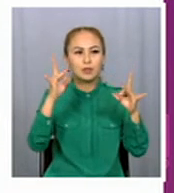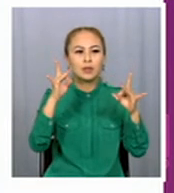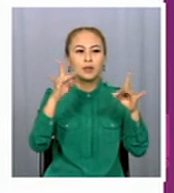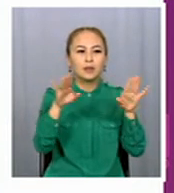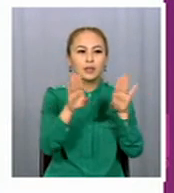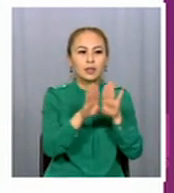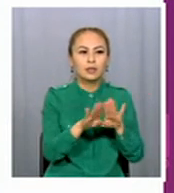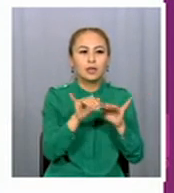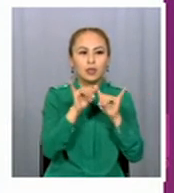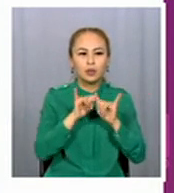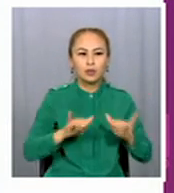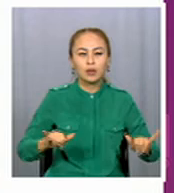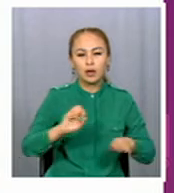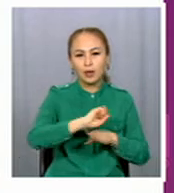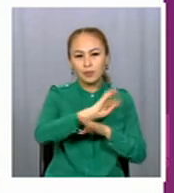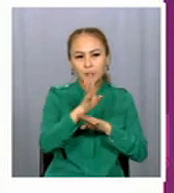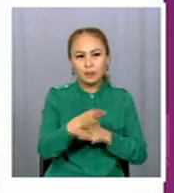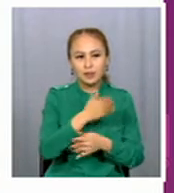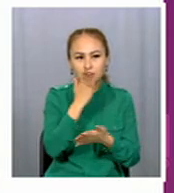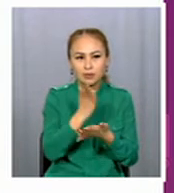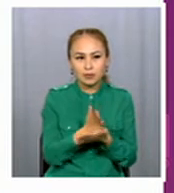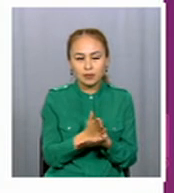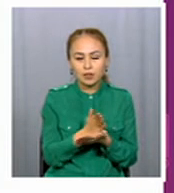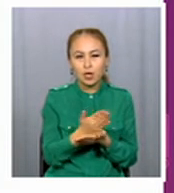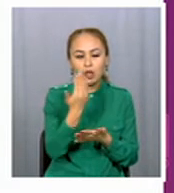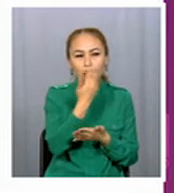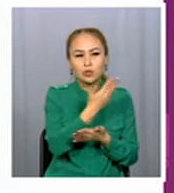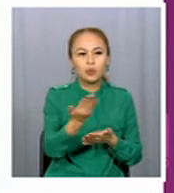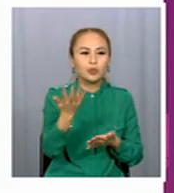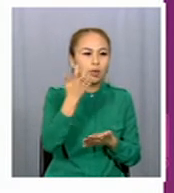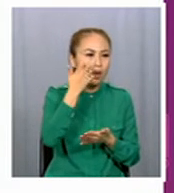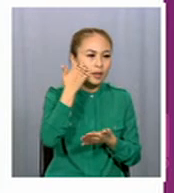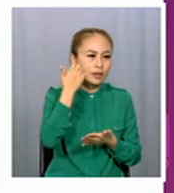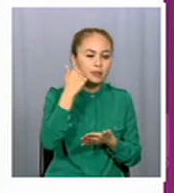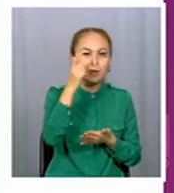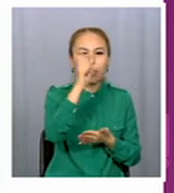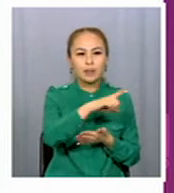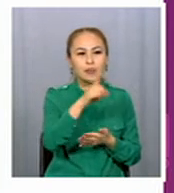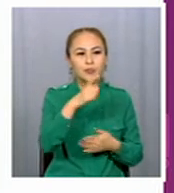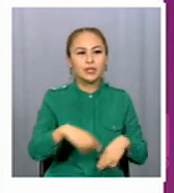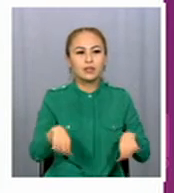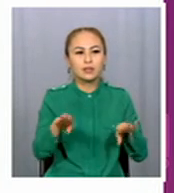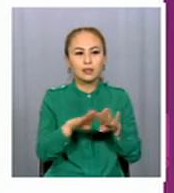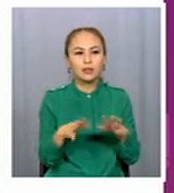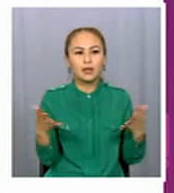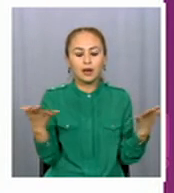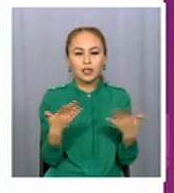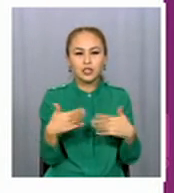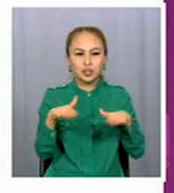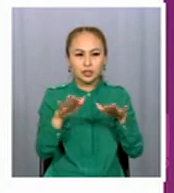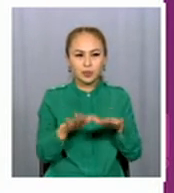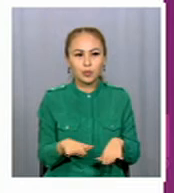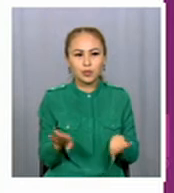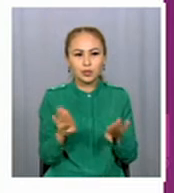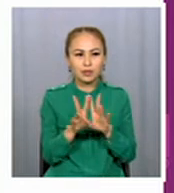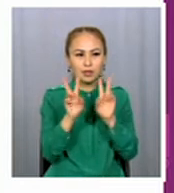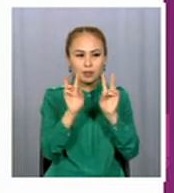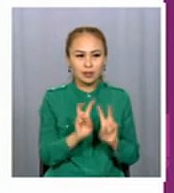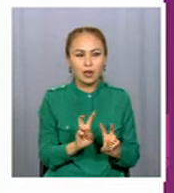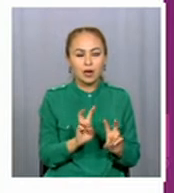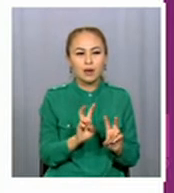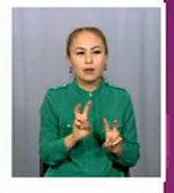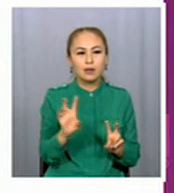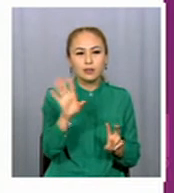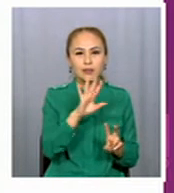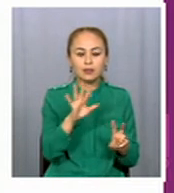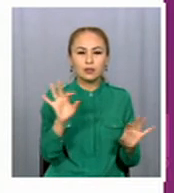дыбыстың бір келкі таралуын қамтамасыз етеді. Соның арқасында адамдар залдың қай жерінде отырса